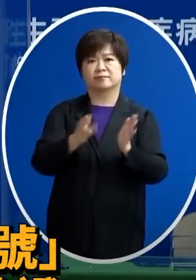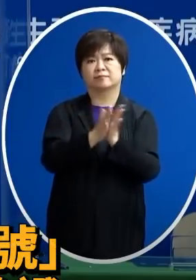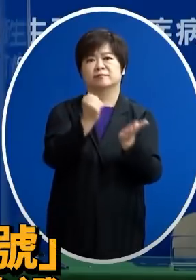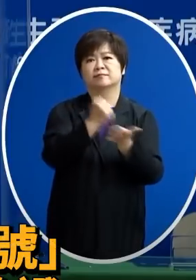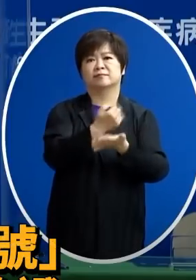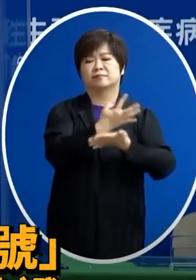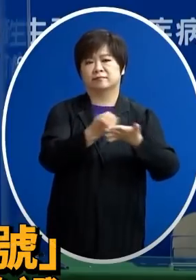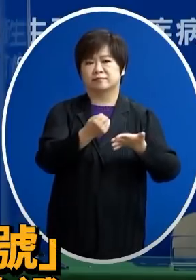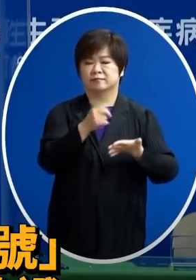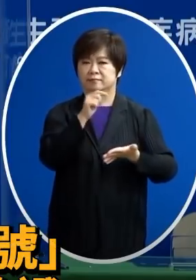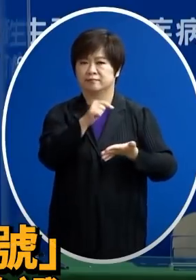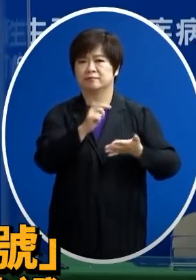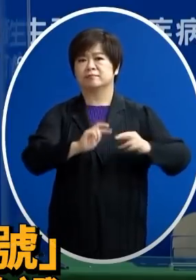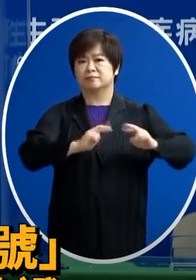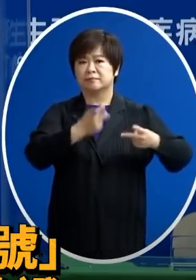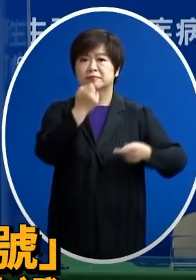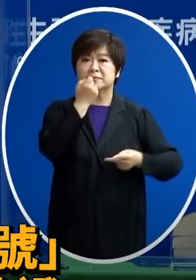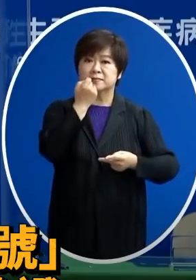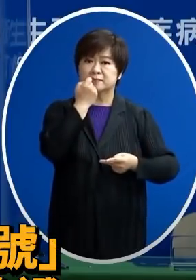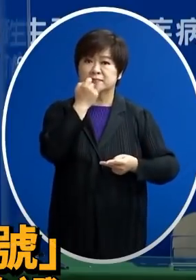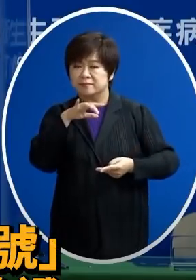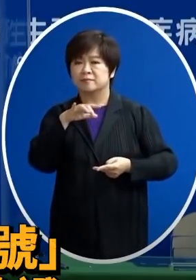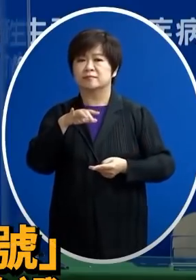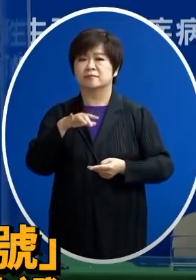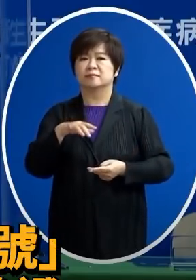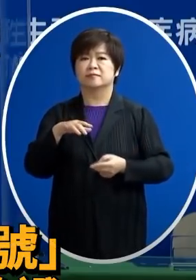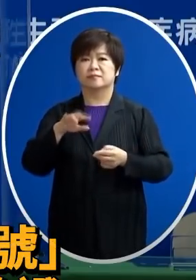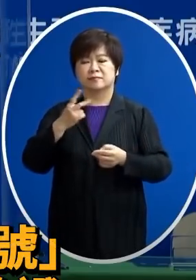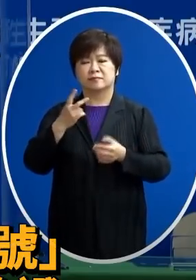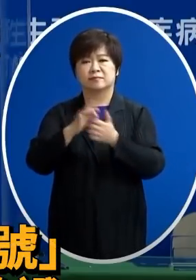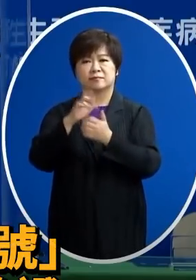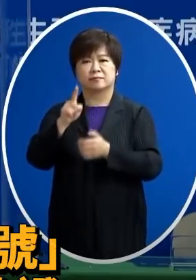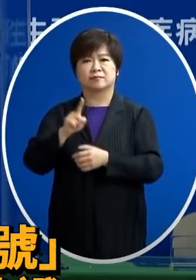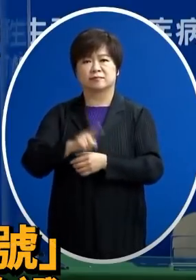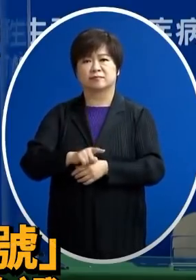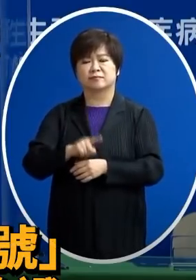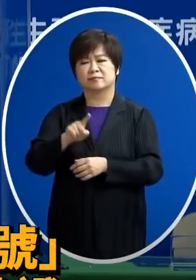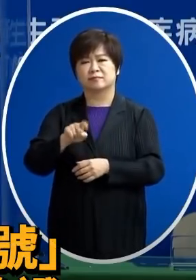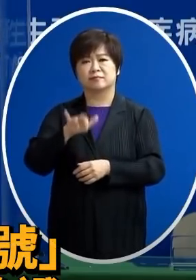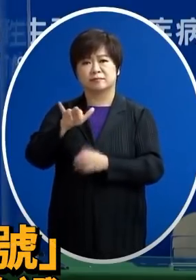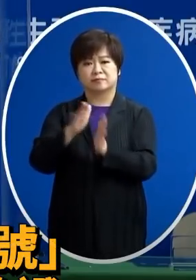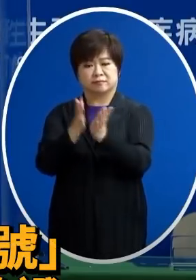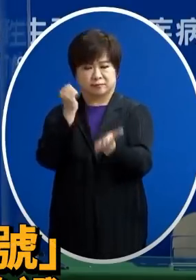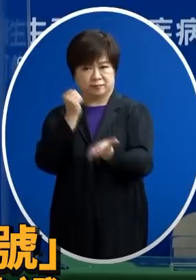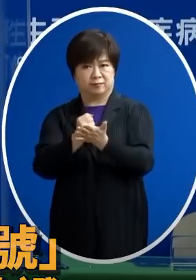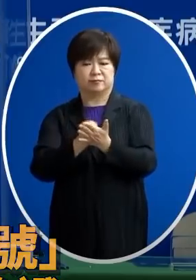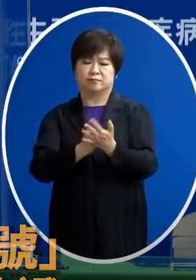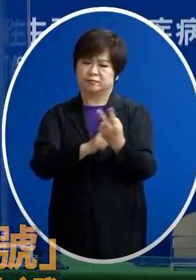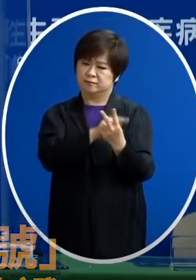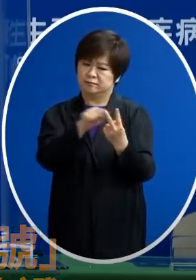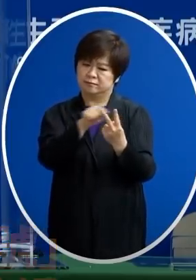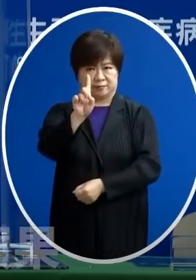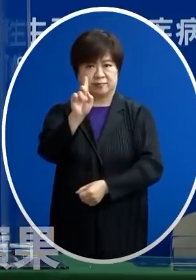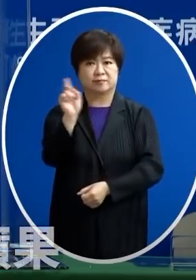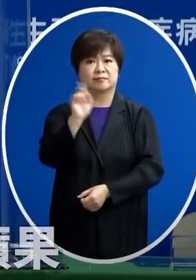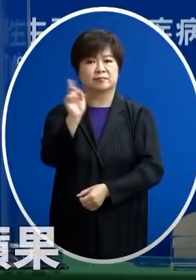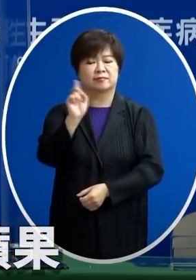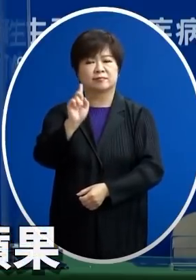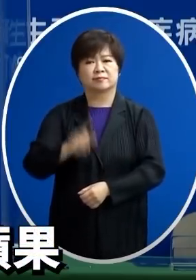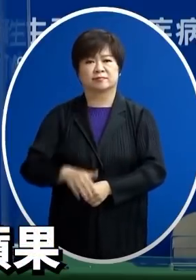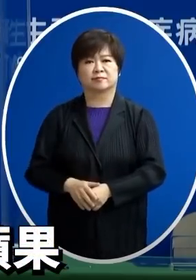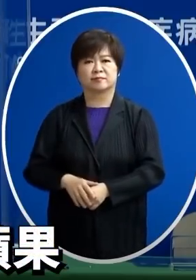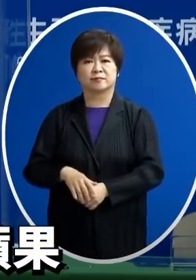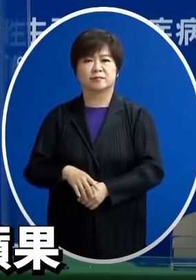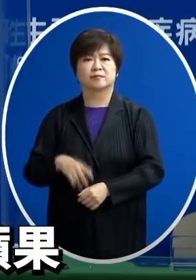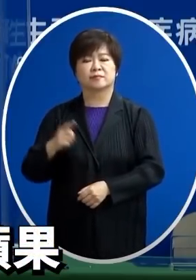其中护号调整为可用护号或护照的号码二择一的方式验证。那另外就是我们有分别跟